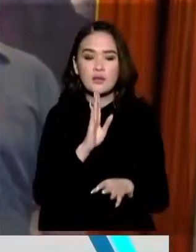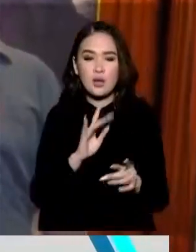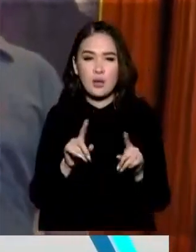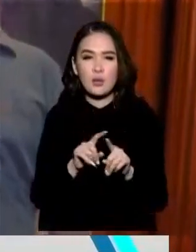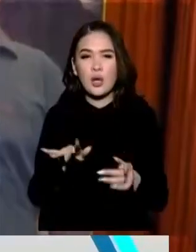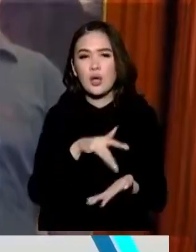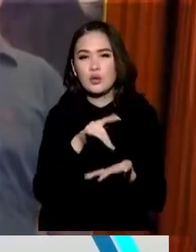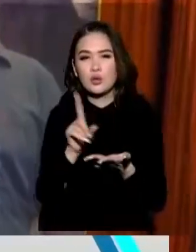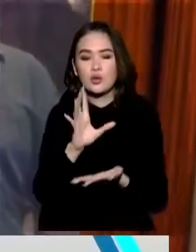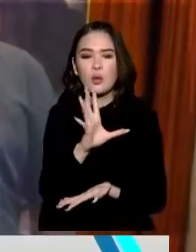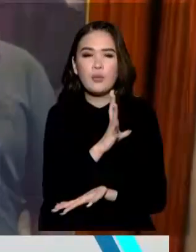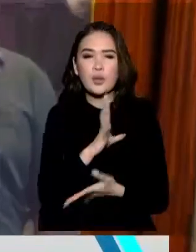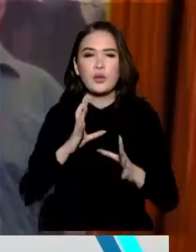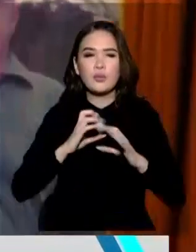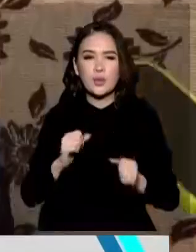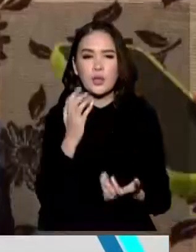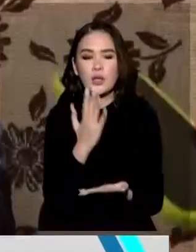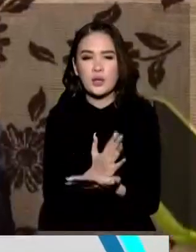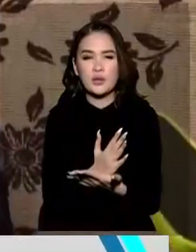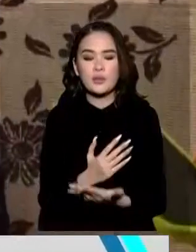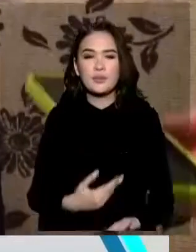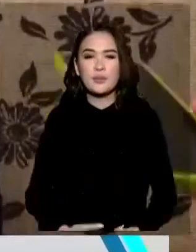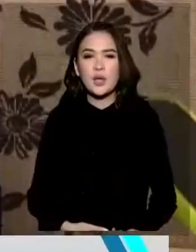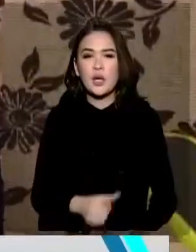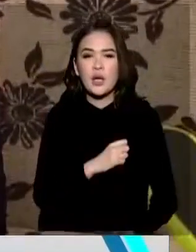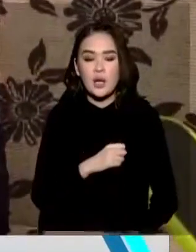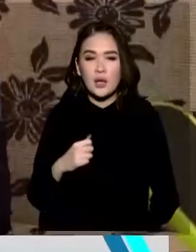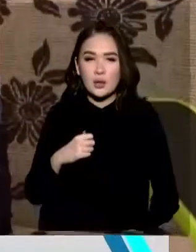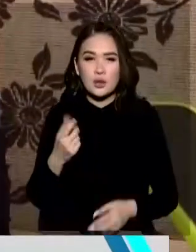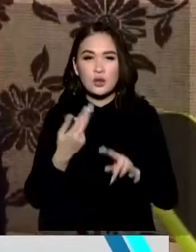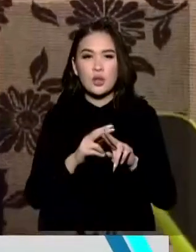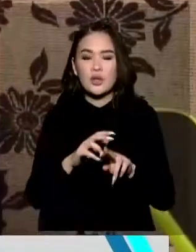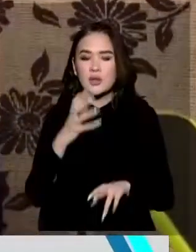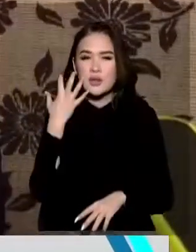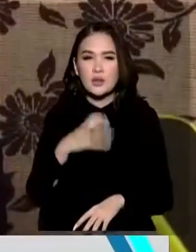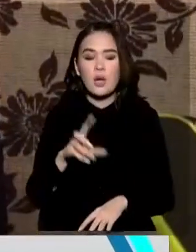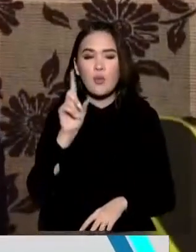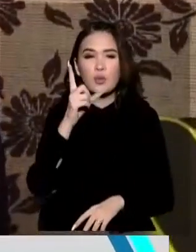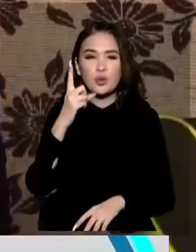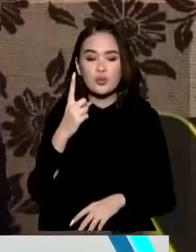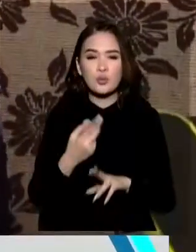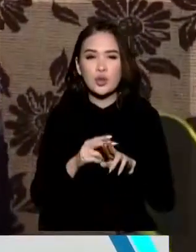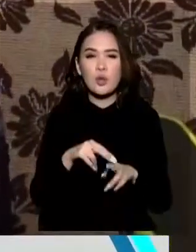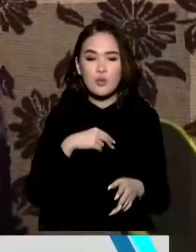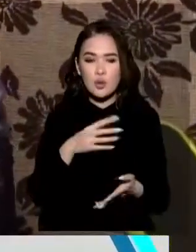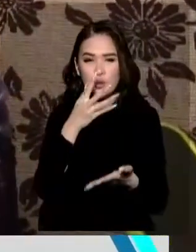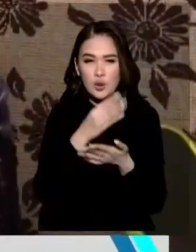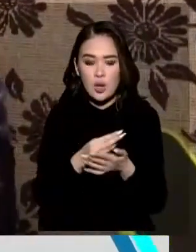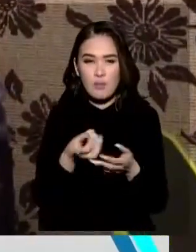қала қызына тән алғырлық бар. Ең сол осы да маған ыстық, неге десең, өзімнің маманым